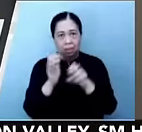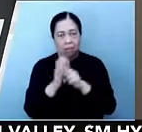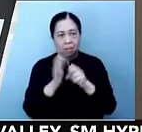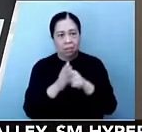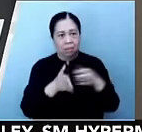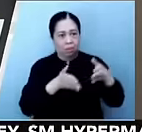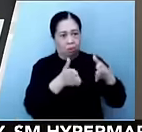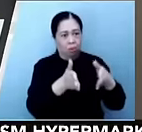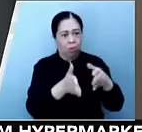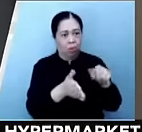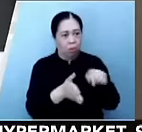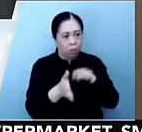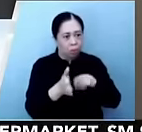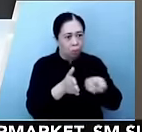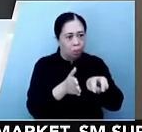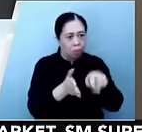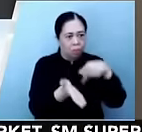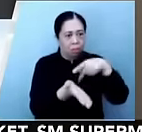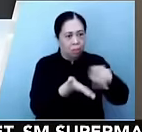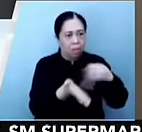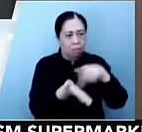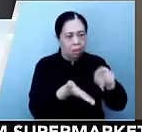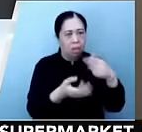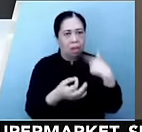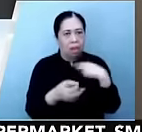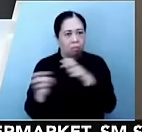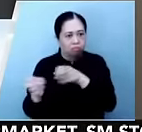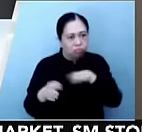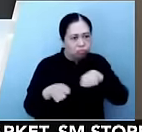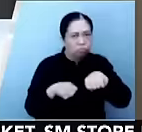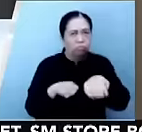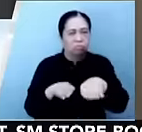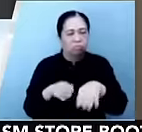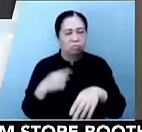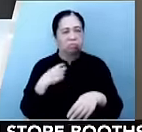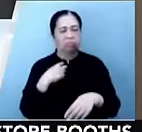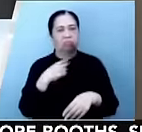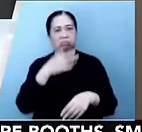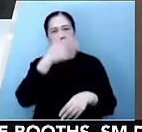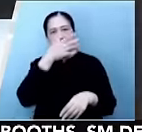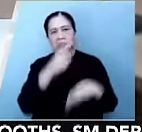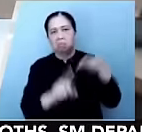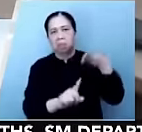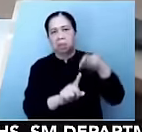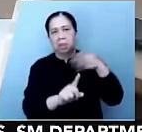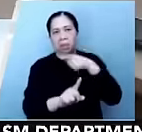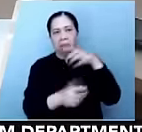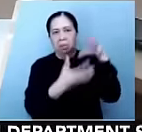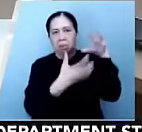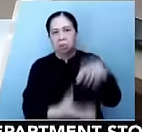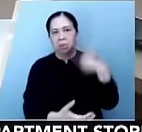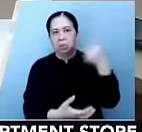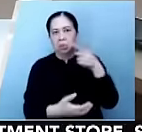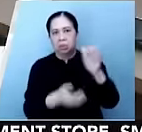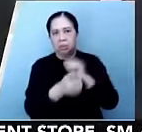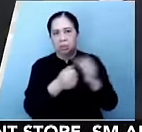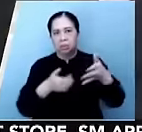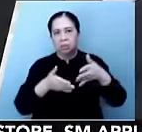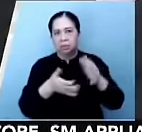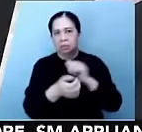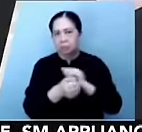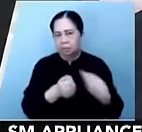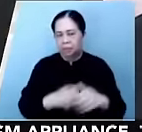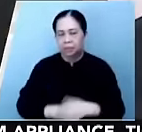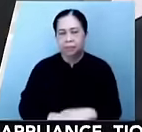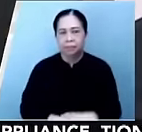EDSA. Sabihin po sa inyo ng mga tao, pinapaboran niyo lang yung mga milyonaryo. Para sa GMA Integrated News,